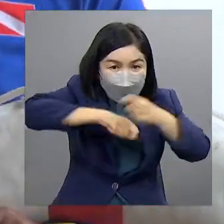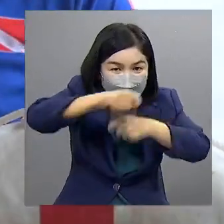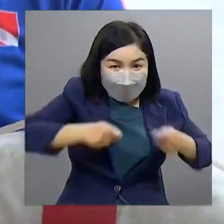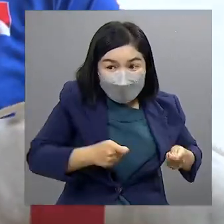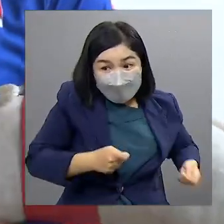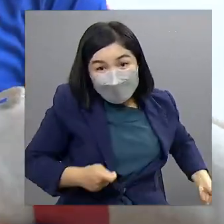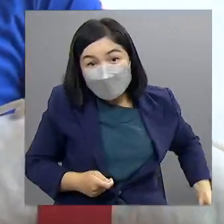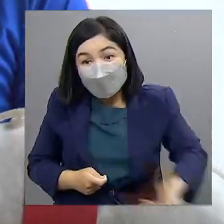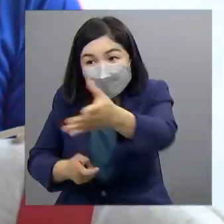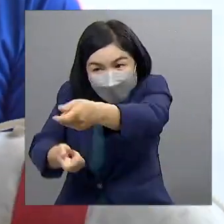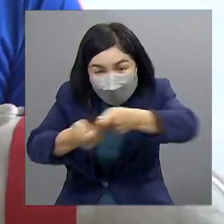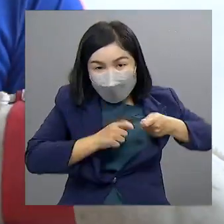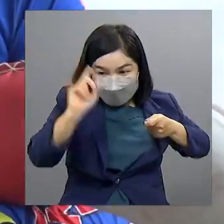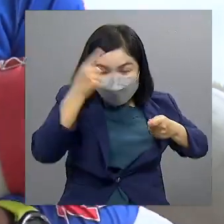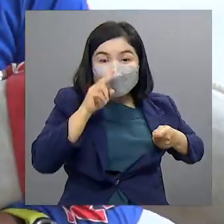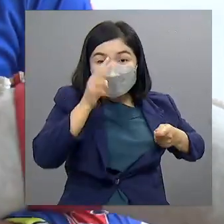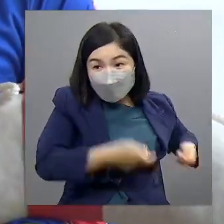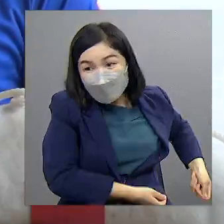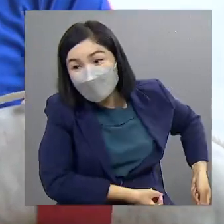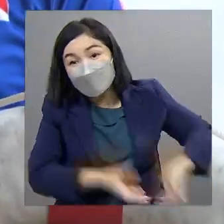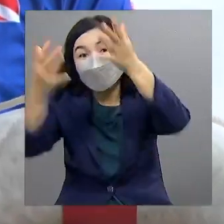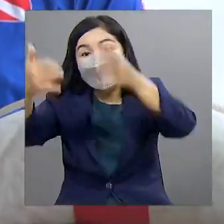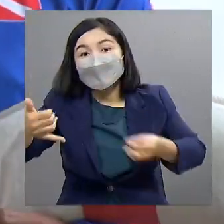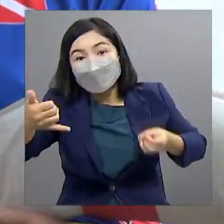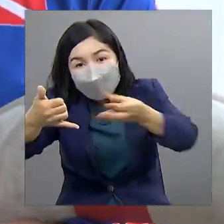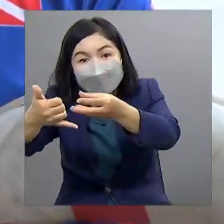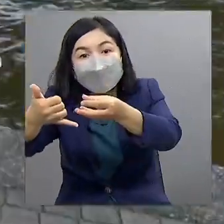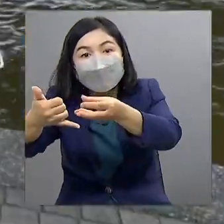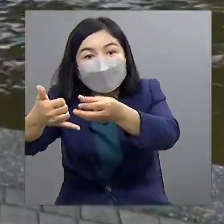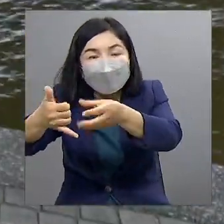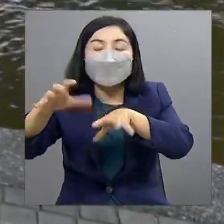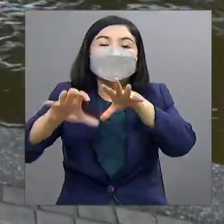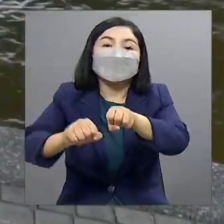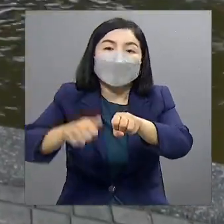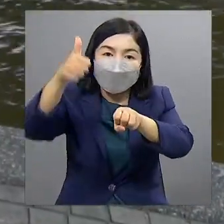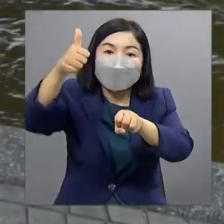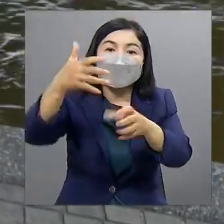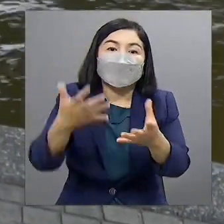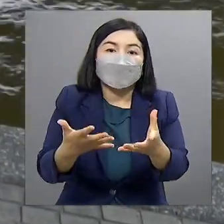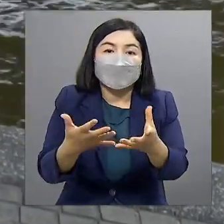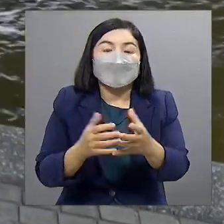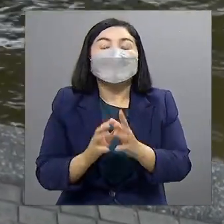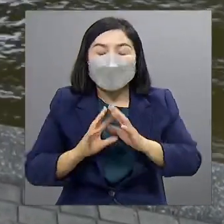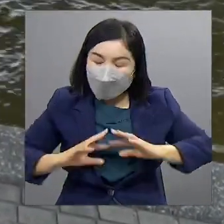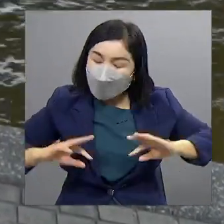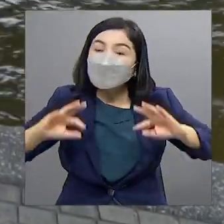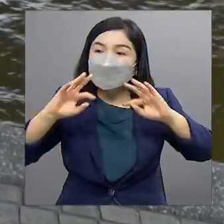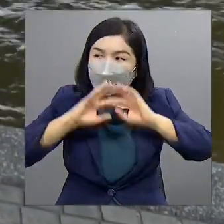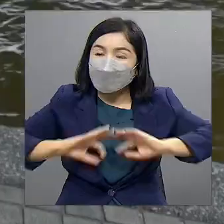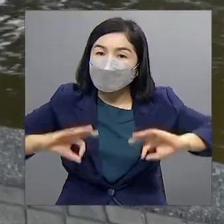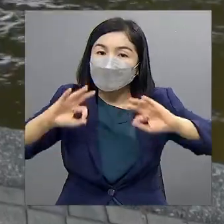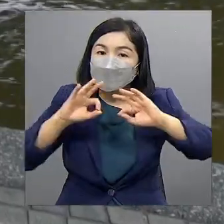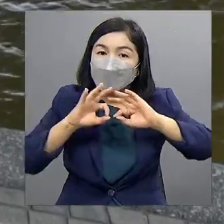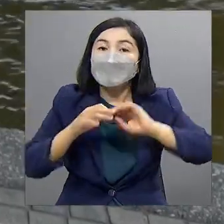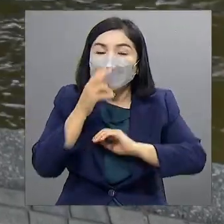าเพื่อที่โยนให้อีกโยนซ้ำๆก็ยังรอดนะครับ อันนี้สำคัญมากๆเลยนะคะคุณผู้ชมเราจะเห็นเวลาที่เรา